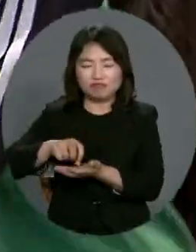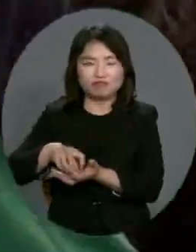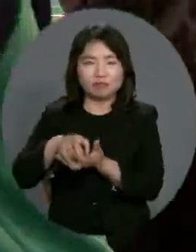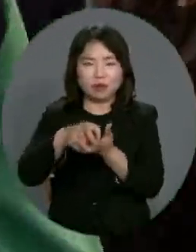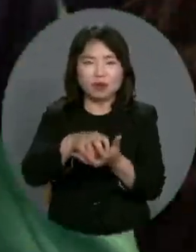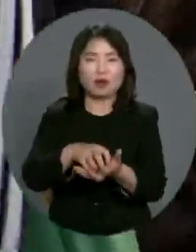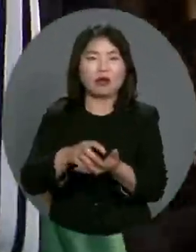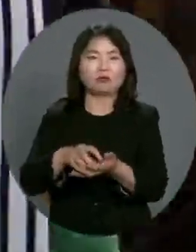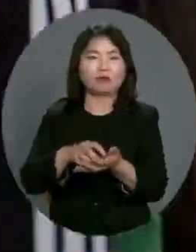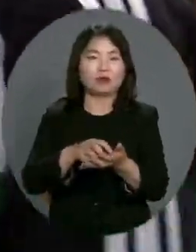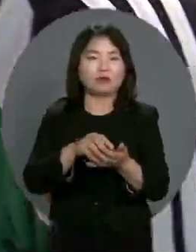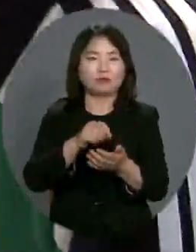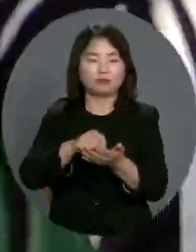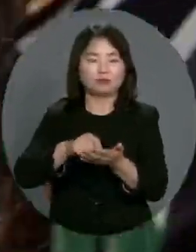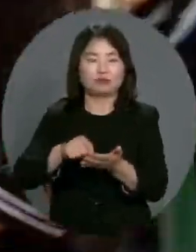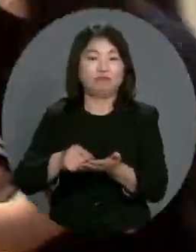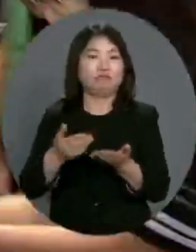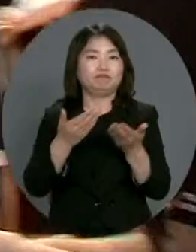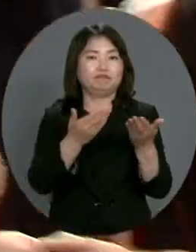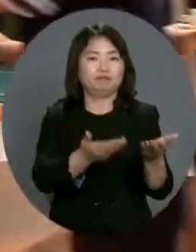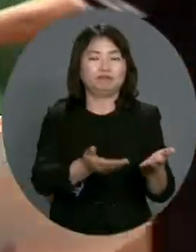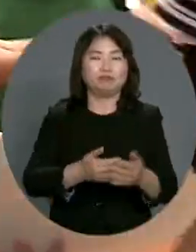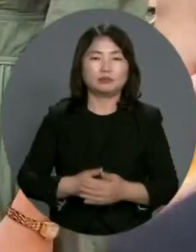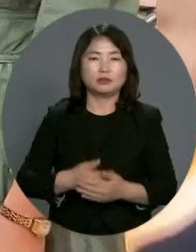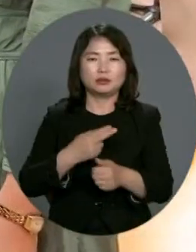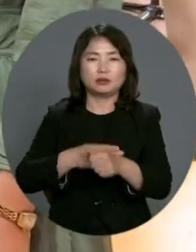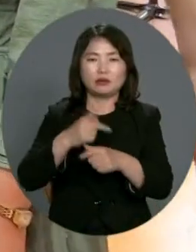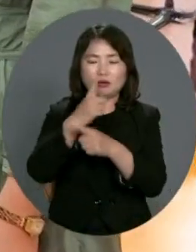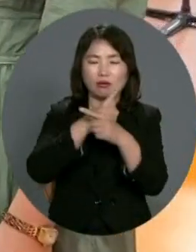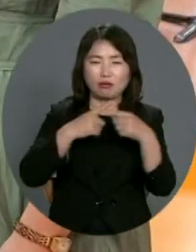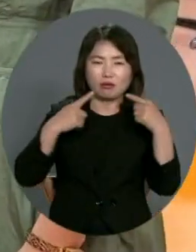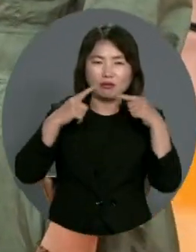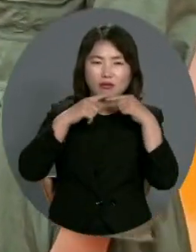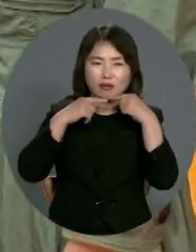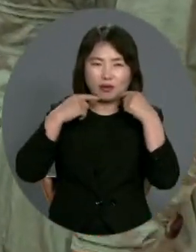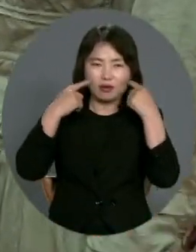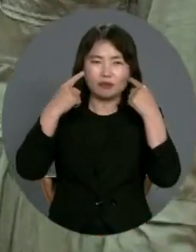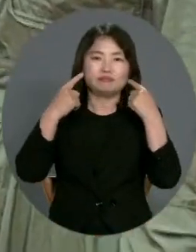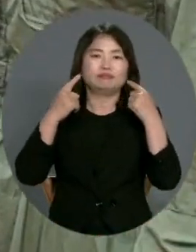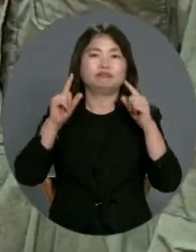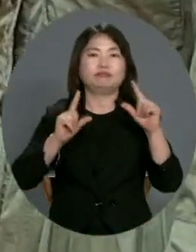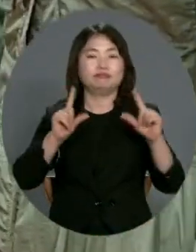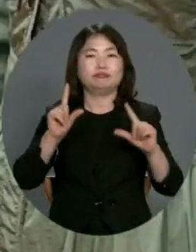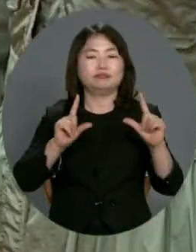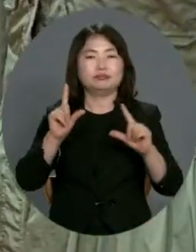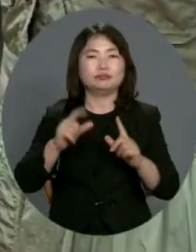마음이 담긴 손편지로 빼곡합니다. 선생님의 얼굴은 환한 미소로 가득합니다.